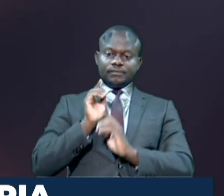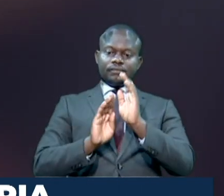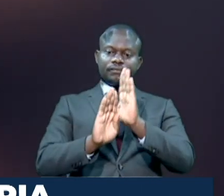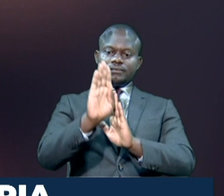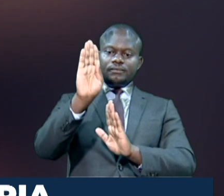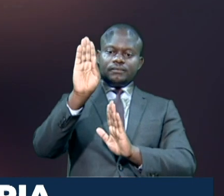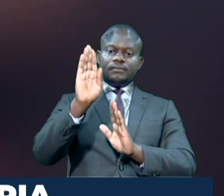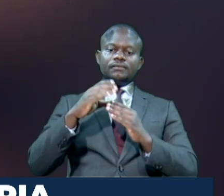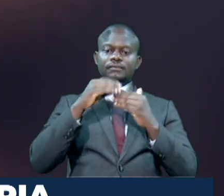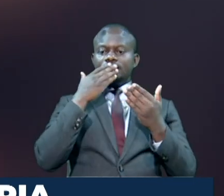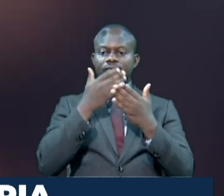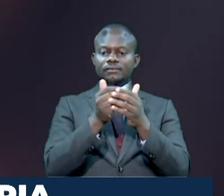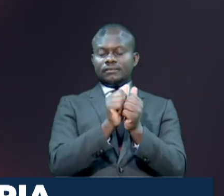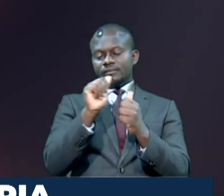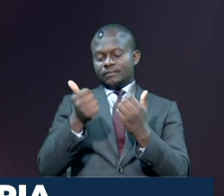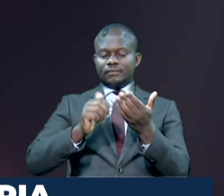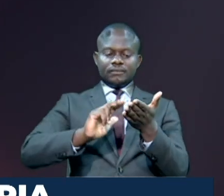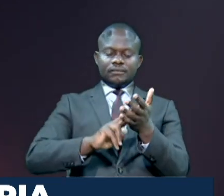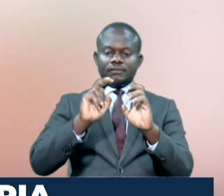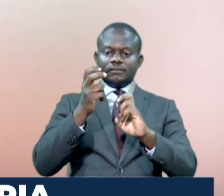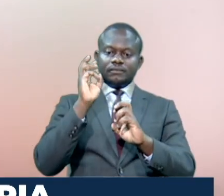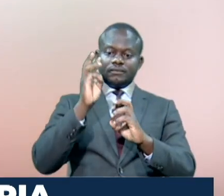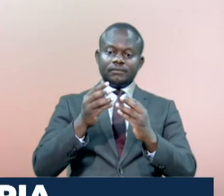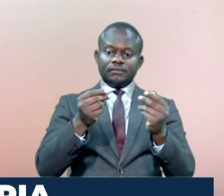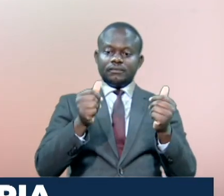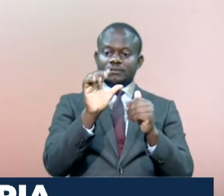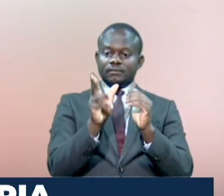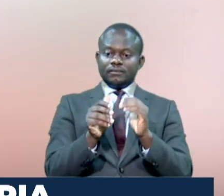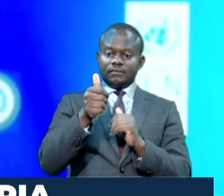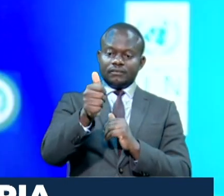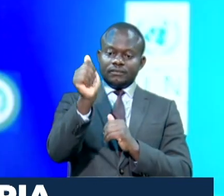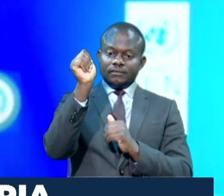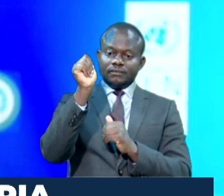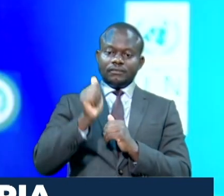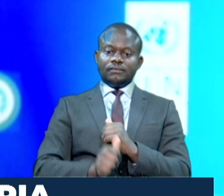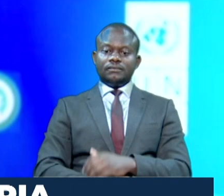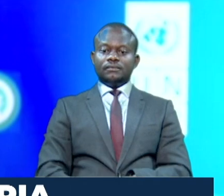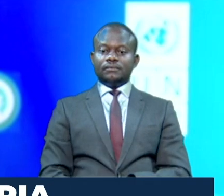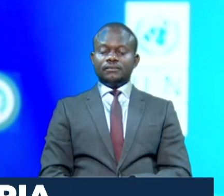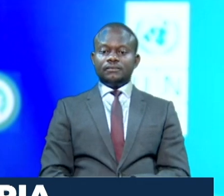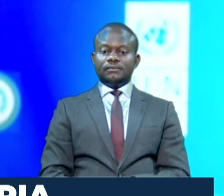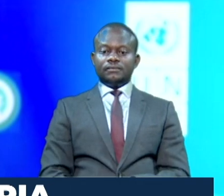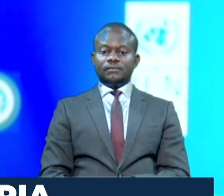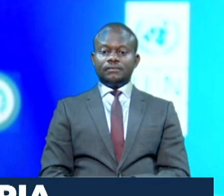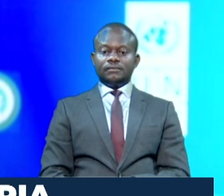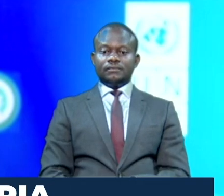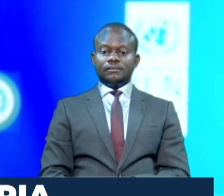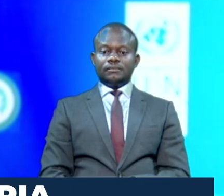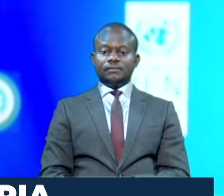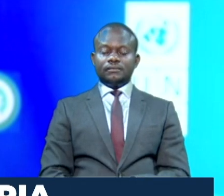iterambere, imiyoborere myiza n'ibindi. Yemeza ko bizakemurwa n'Abanyafurika ubwabo. There is a common